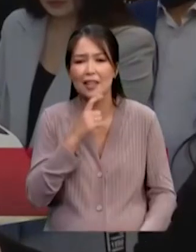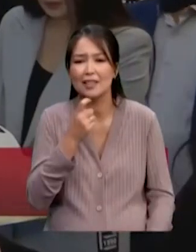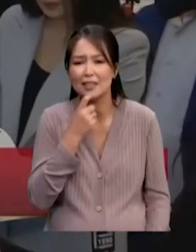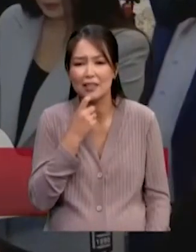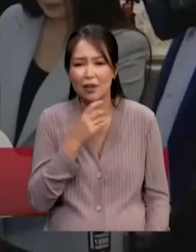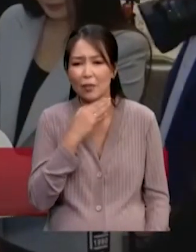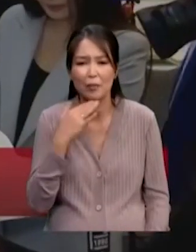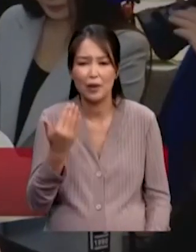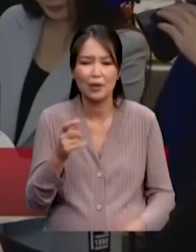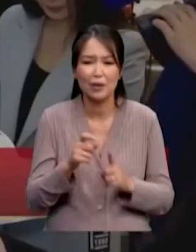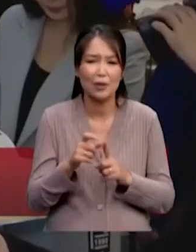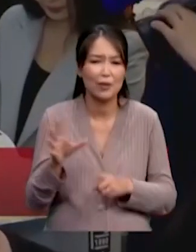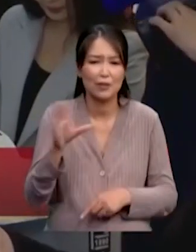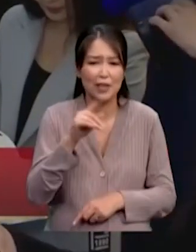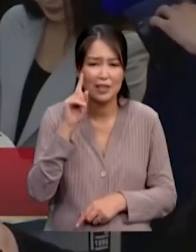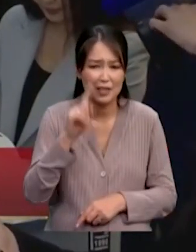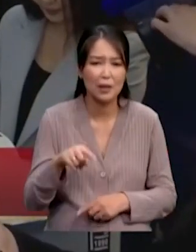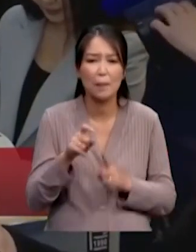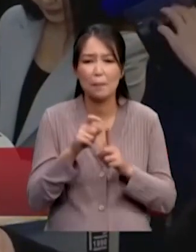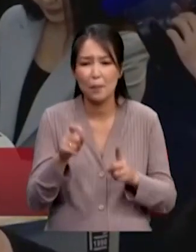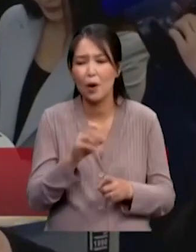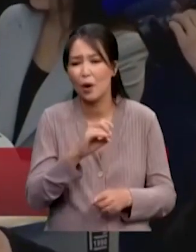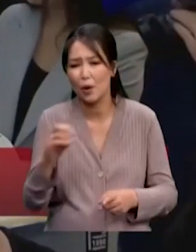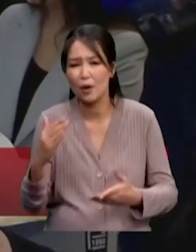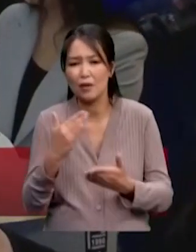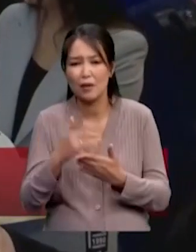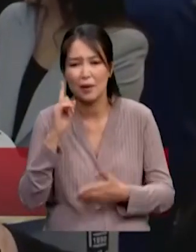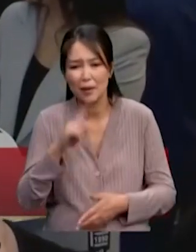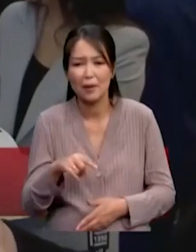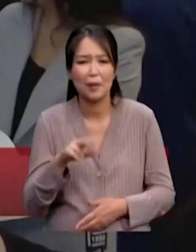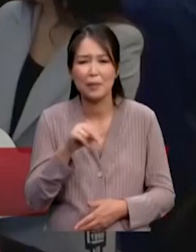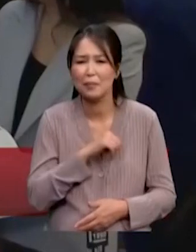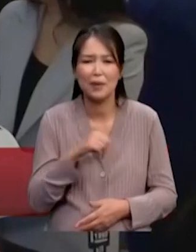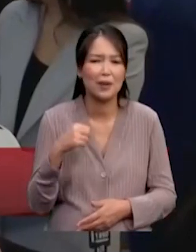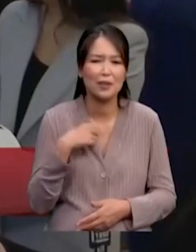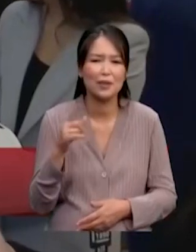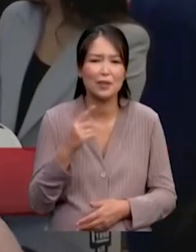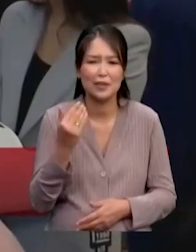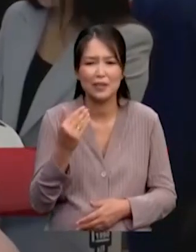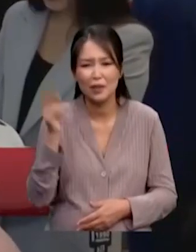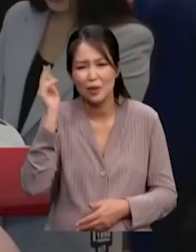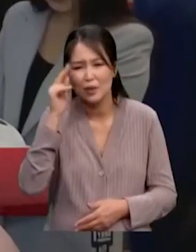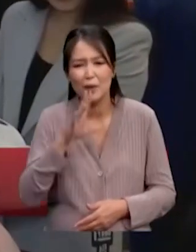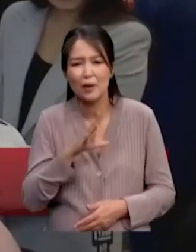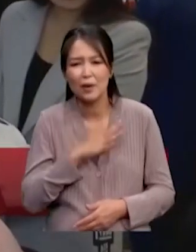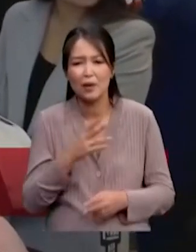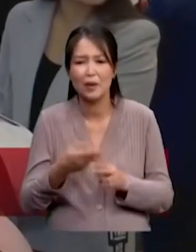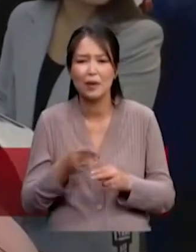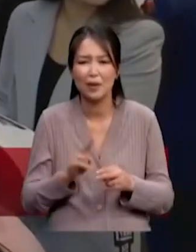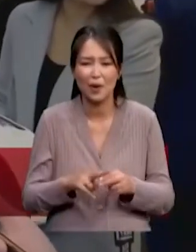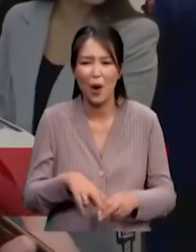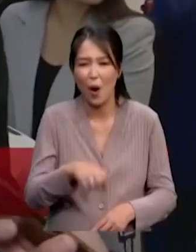много слов знают предложениями, а здесь они говорят, папа, нам одно понравилось, нас ребята научили. Я говорю,